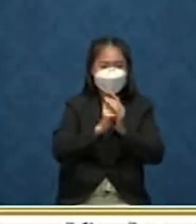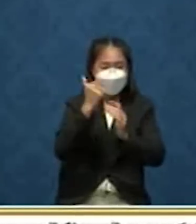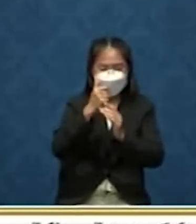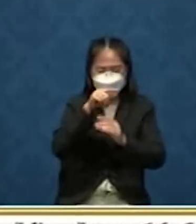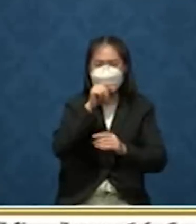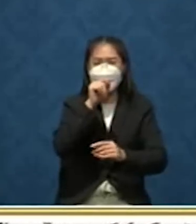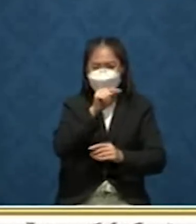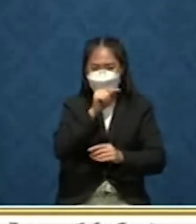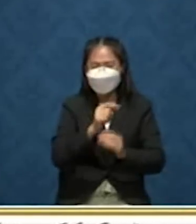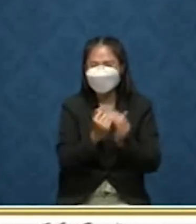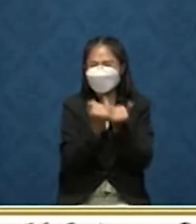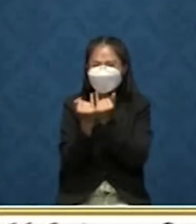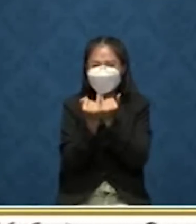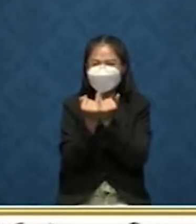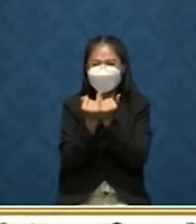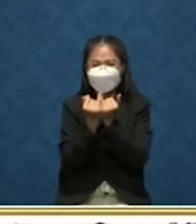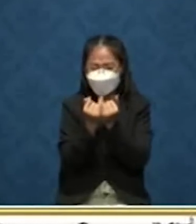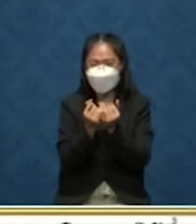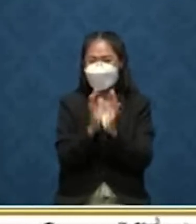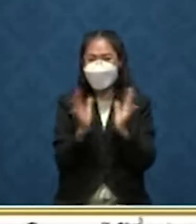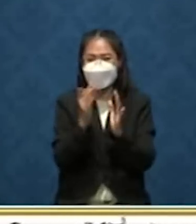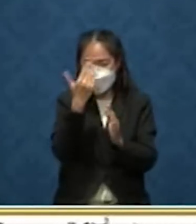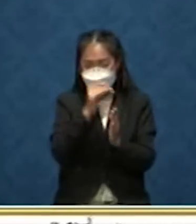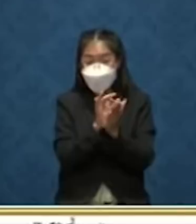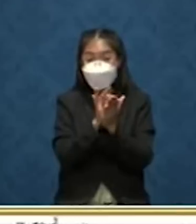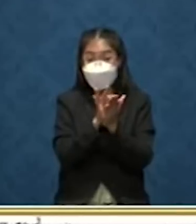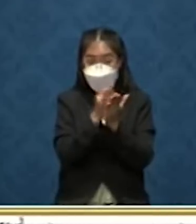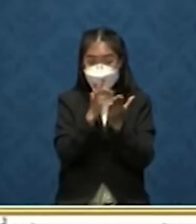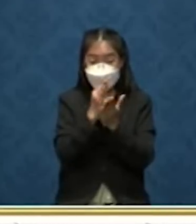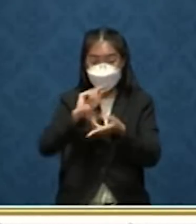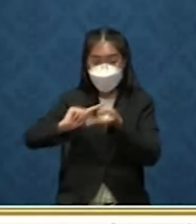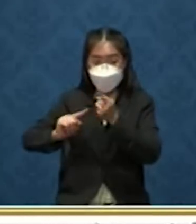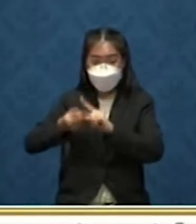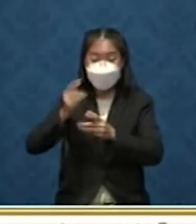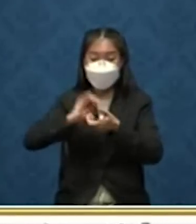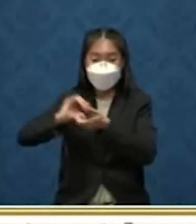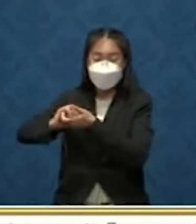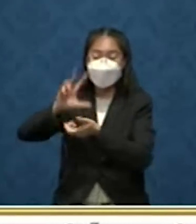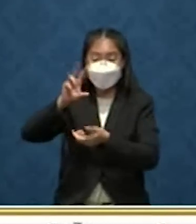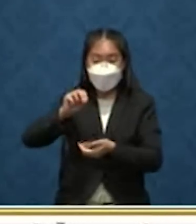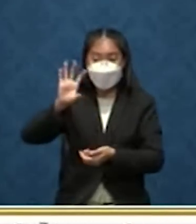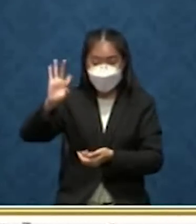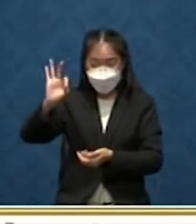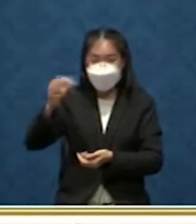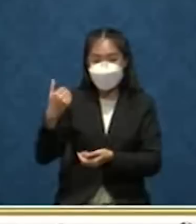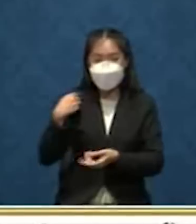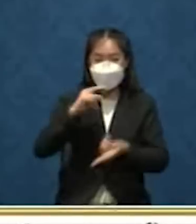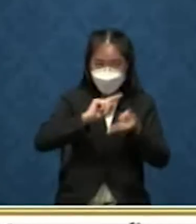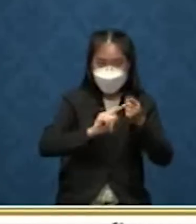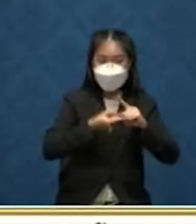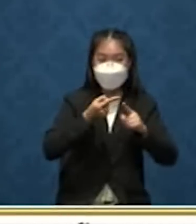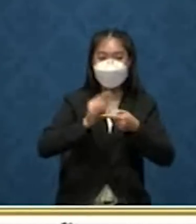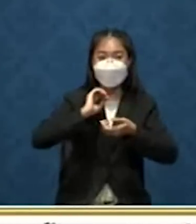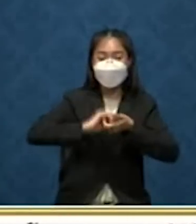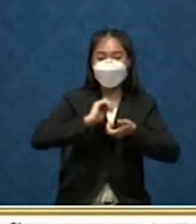มนมากเพราะในเฟสบุกคซึ่มีเพื่อน 39 คนมีคุธรรนัศเป็น 1 ในเฟรนที่ได้รบเก